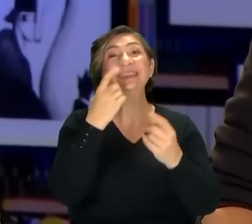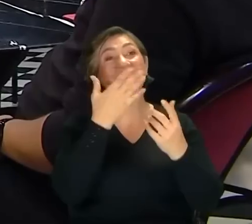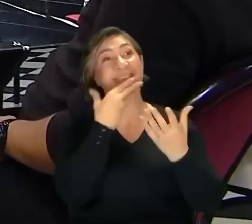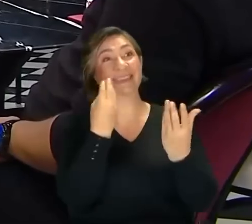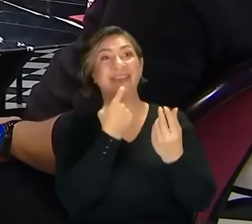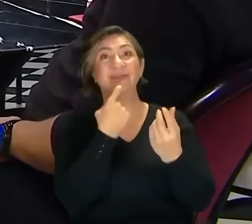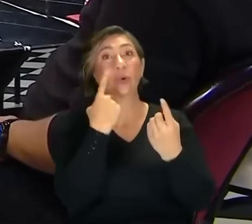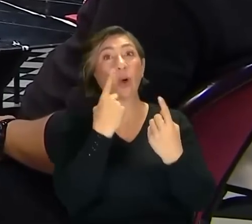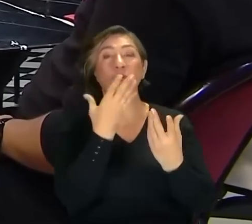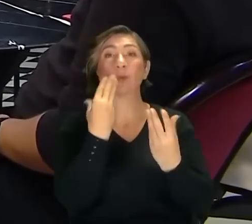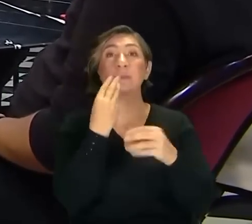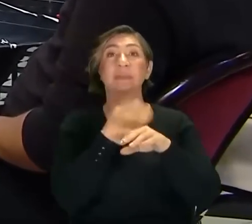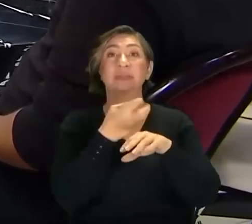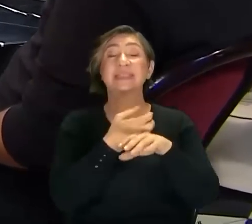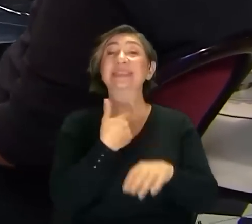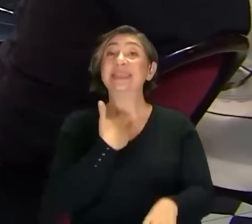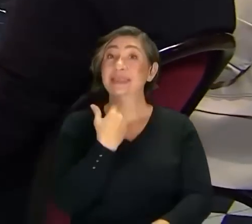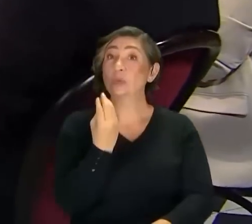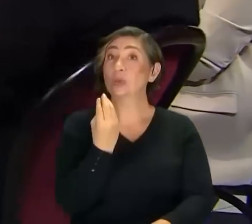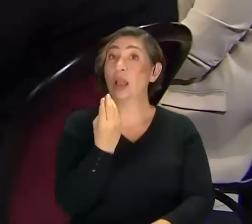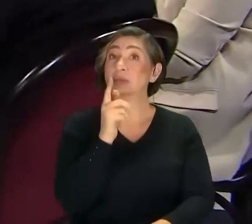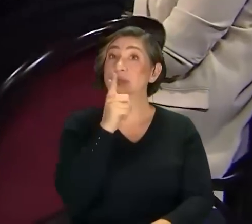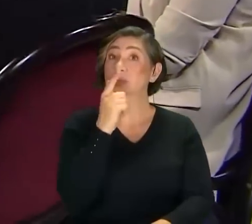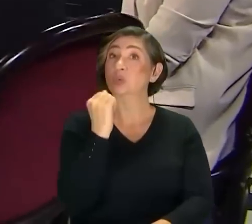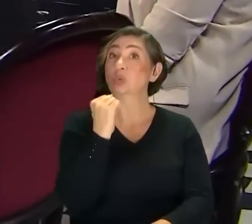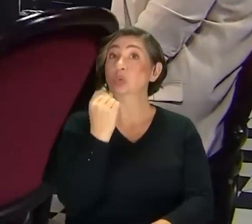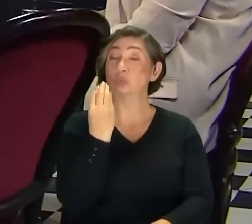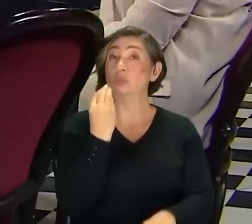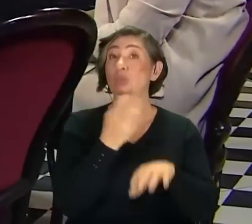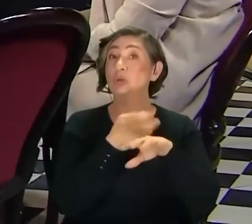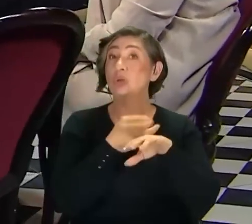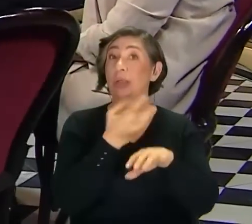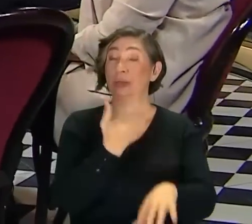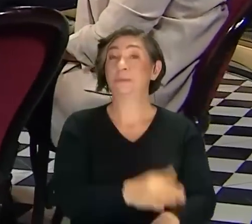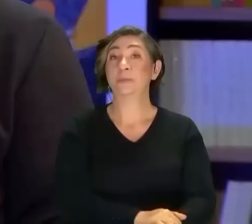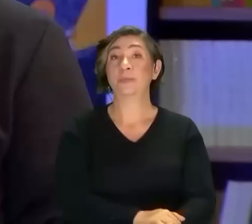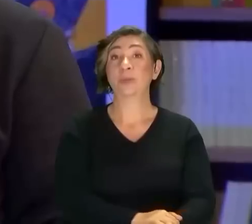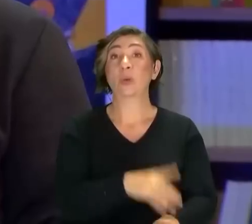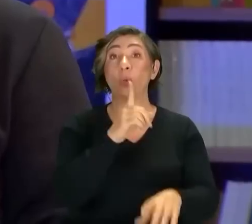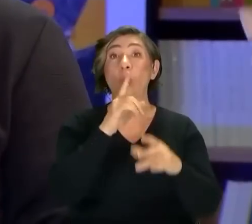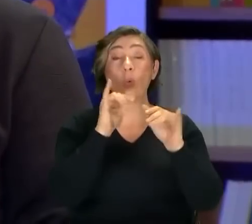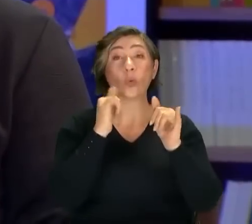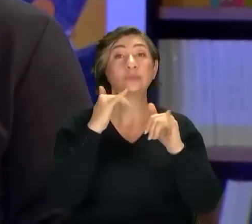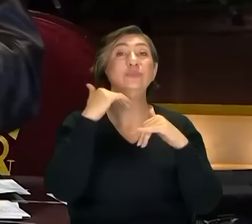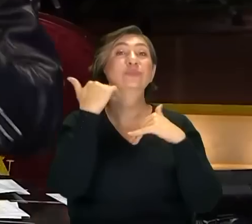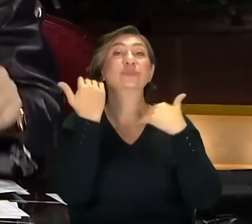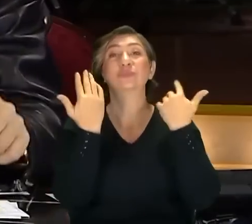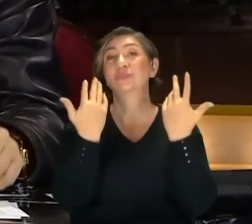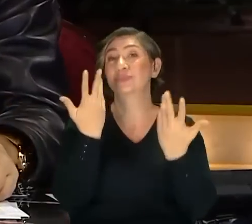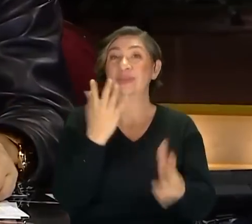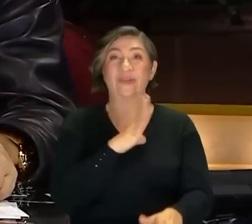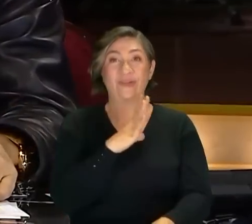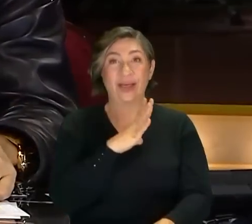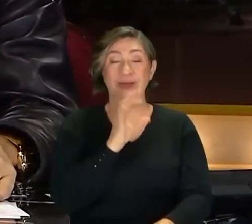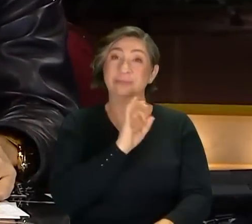güzel kızlarından birisi. Maşallah ses de çok iyi. Sağ olun. Evet evet güçlü gayet yani. Kesinlikle. Sağ olun. Ve de o oyunlar değil mi? Böyle bir varyasyonlar